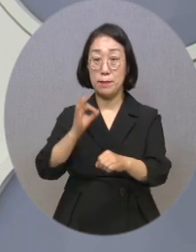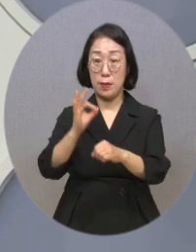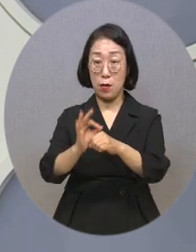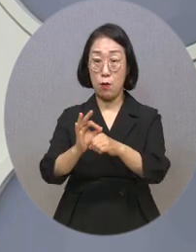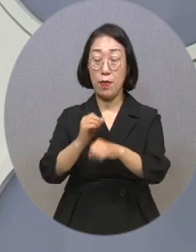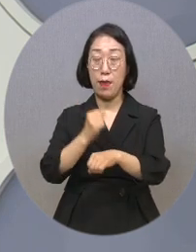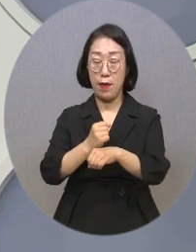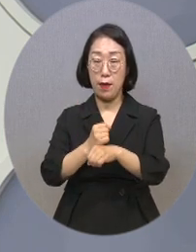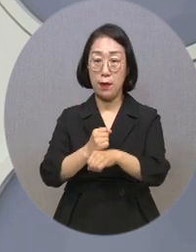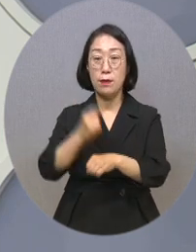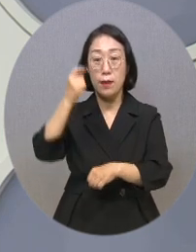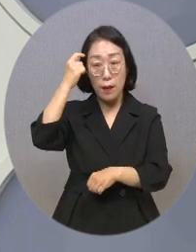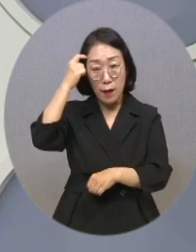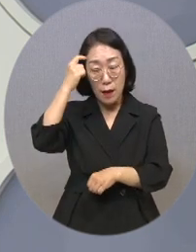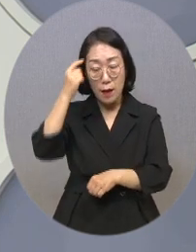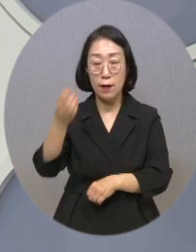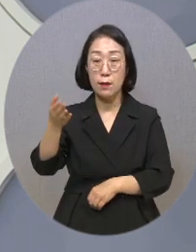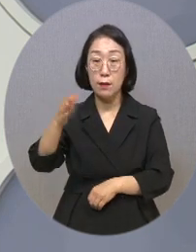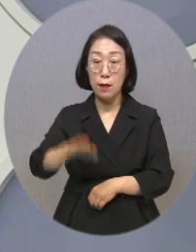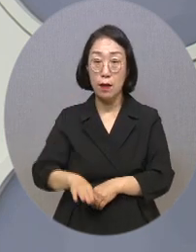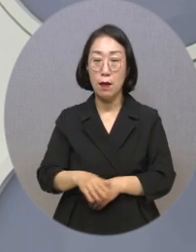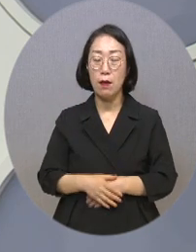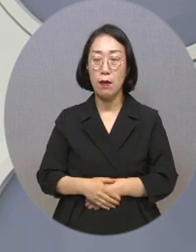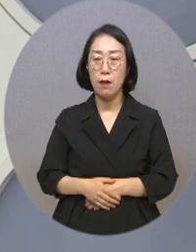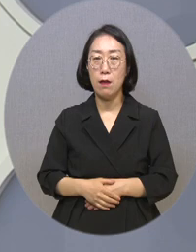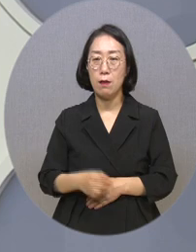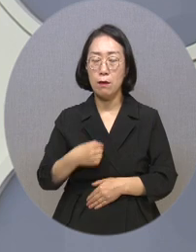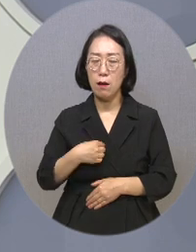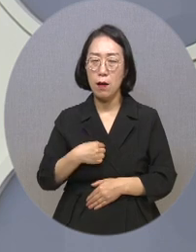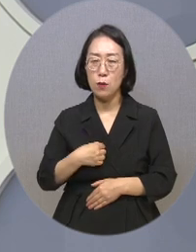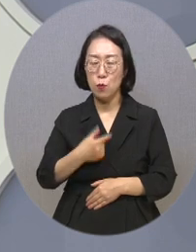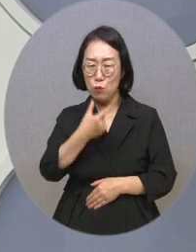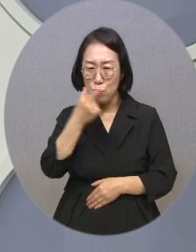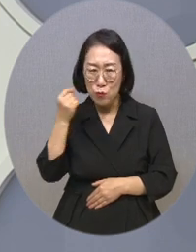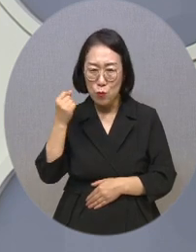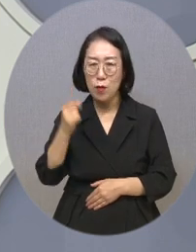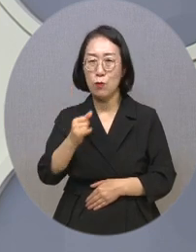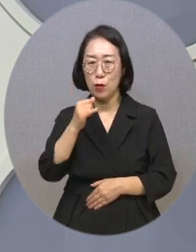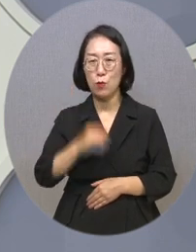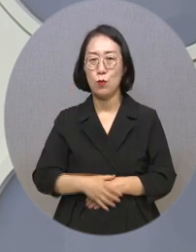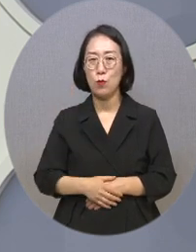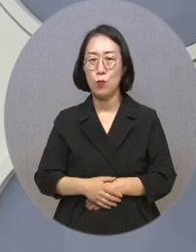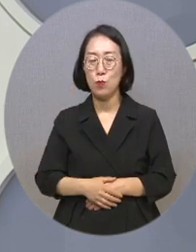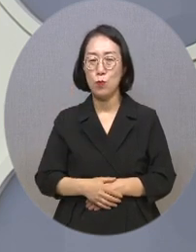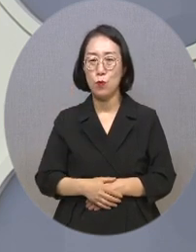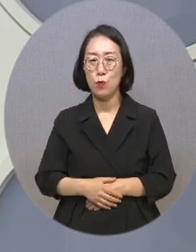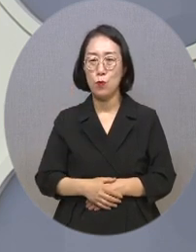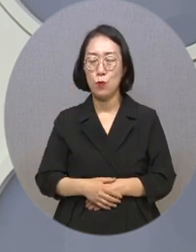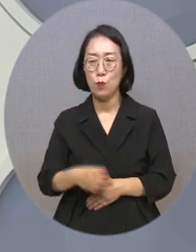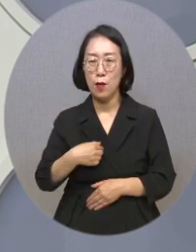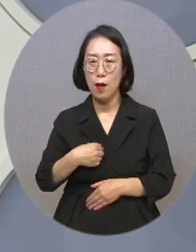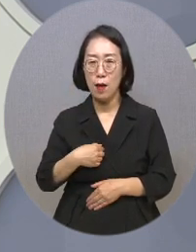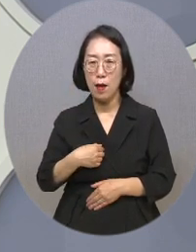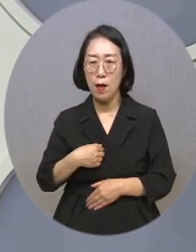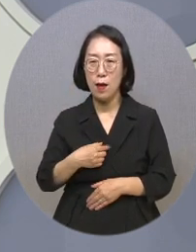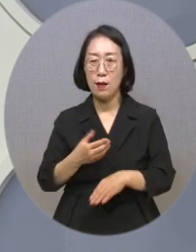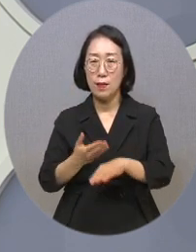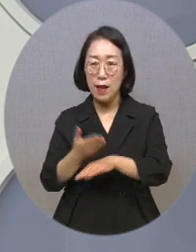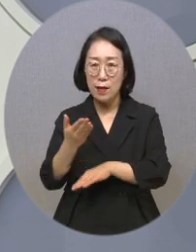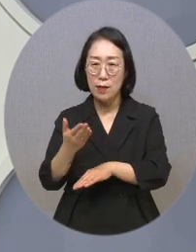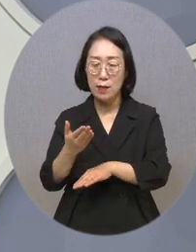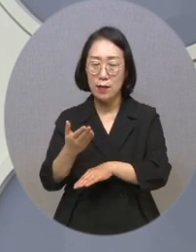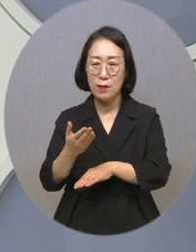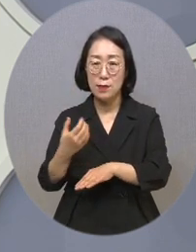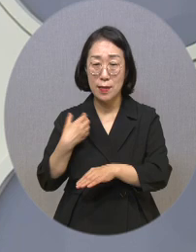각오를 했는데 그 제가 저기 불민한 탓도 있고 저기 후 뒤에 이럴 분을 저희가 키워야